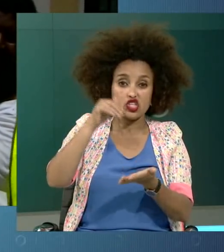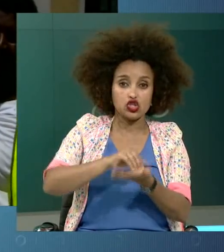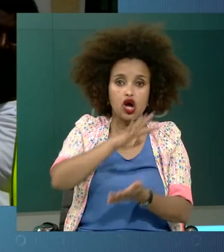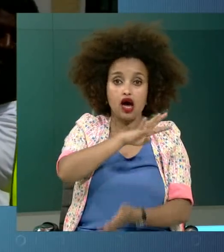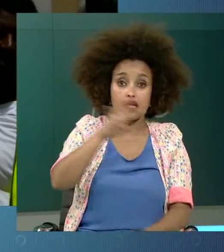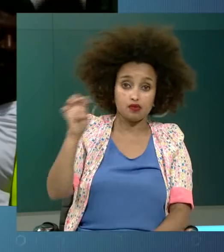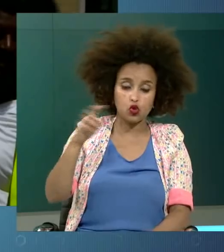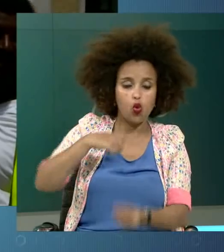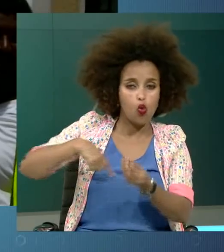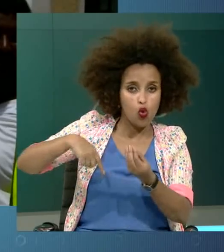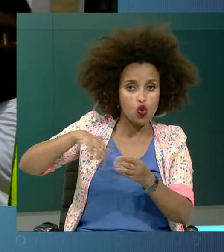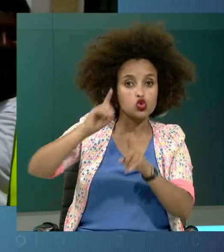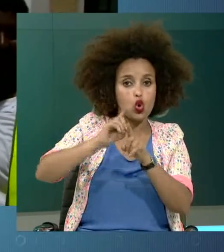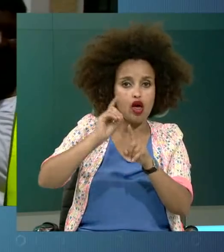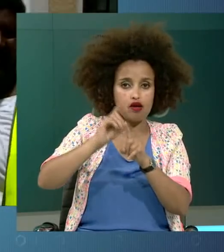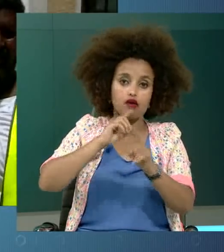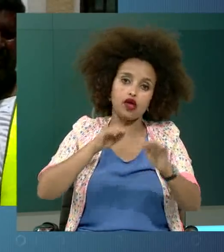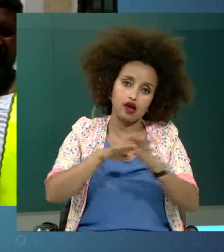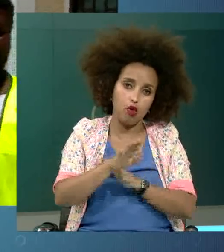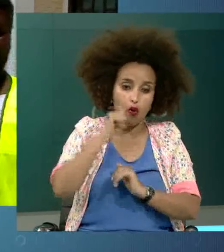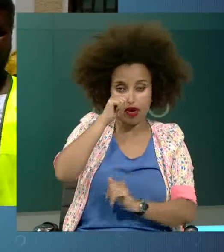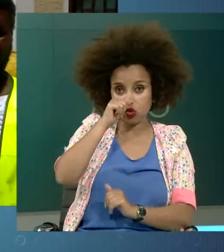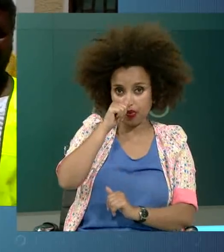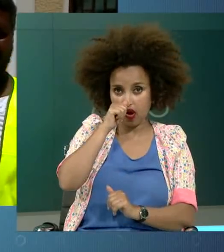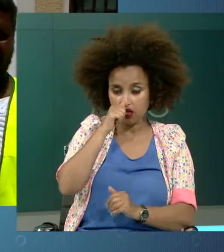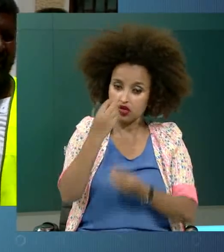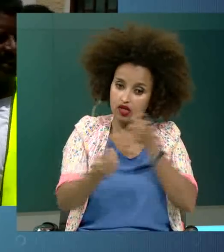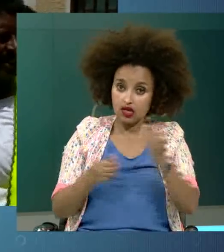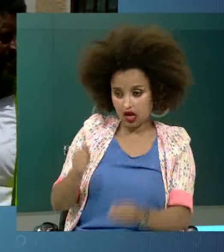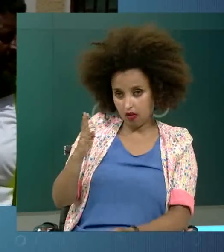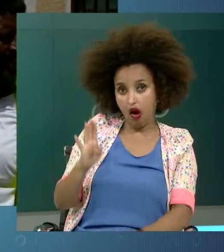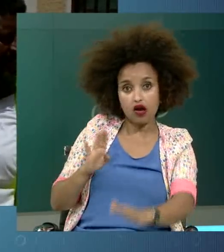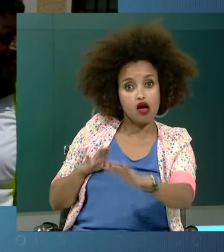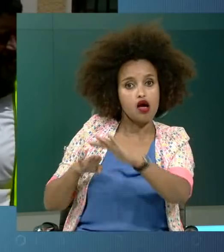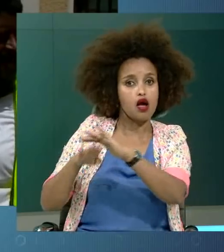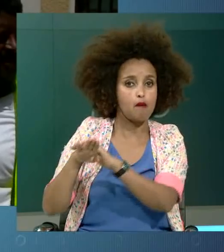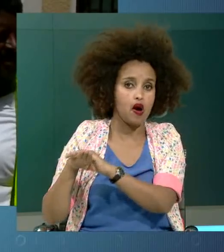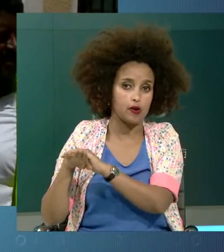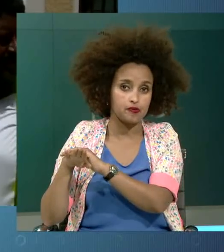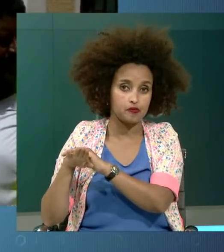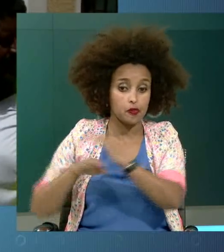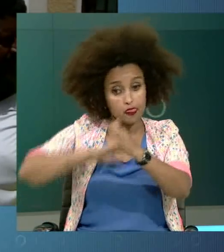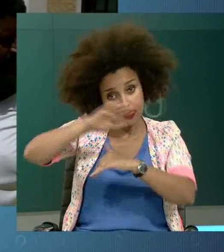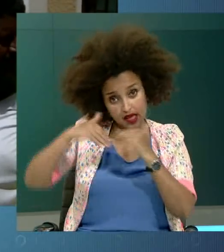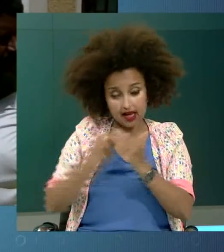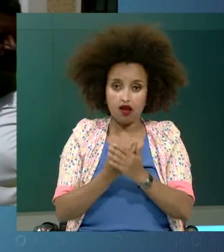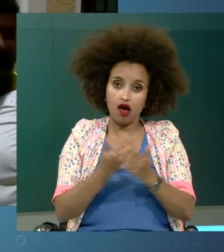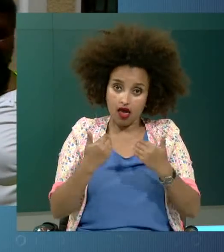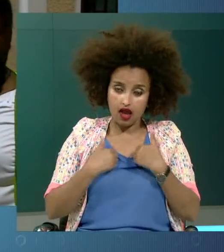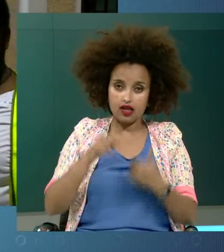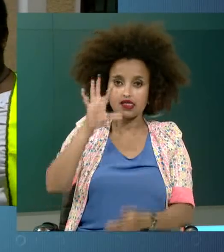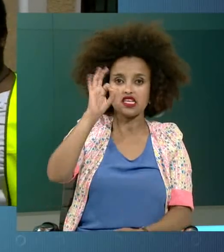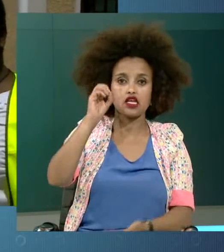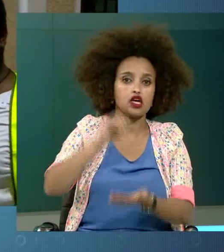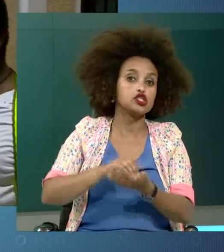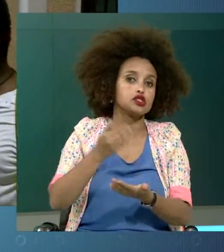ከ2400 አካባቢ ዶላር ነው የገባው በኢትዮጵያ ንግድ ባንክ ስቴትመንት አለን በዚህ የገባ ነው ጠቅላላ የጃችን ላይ ያለው 90000 ብር